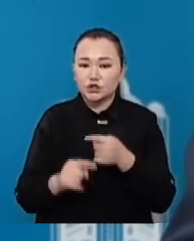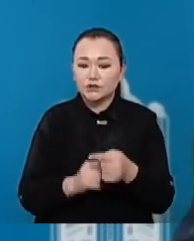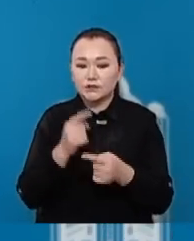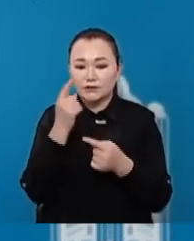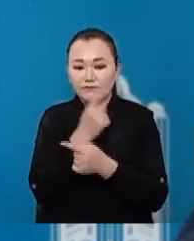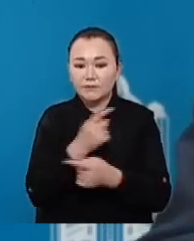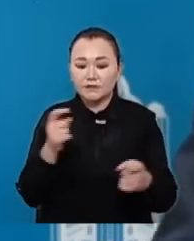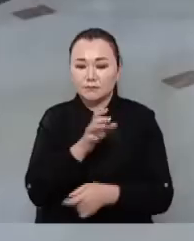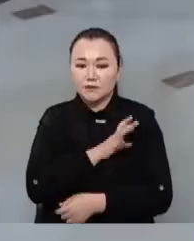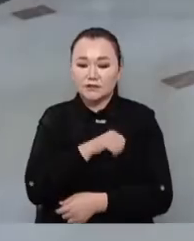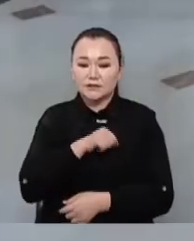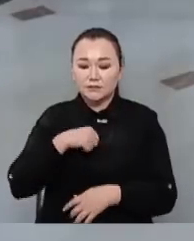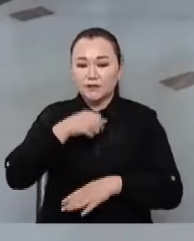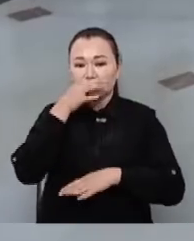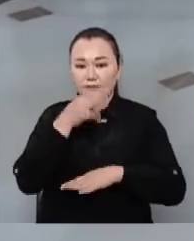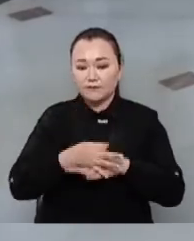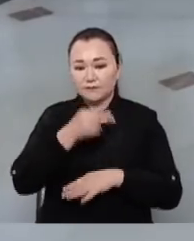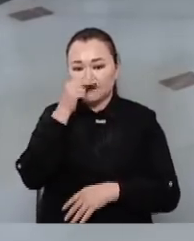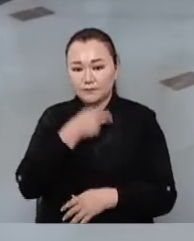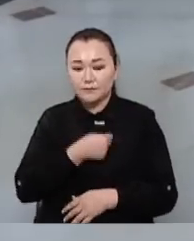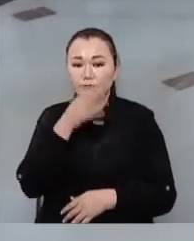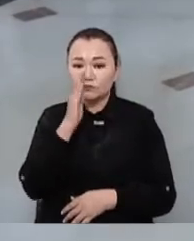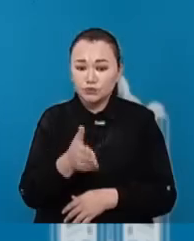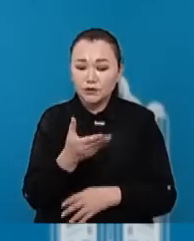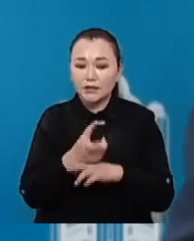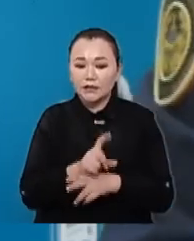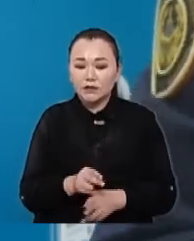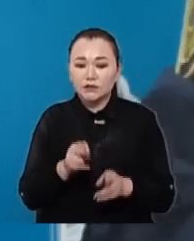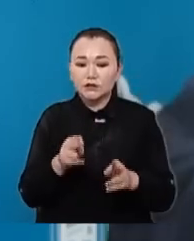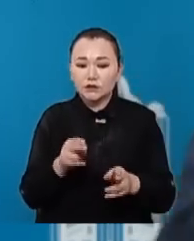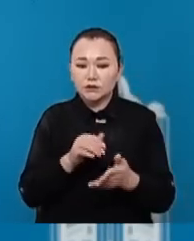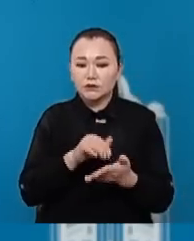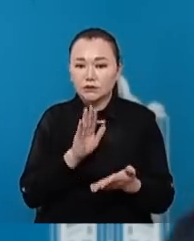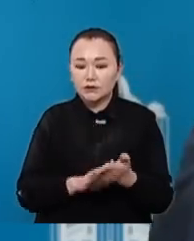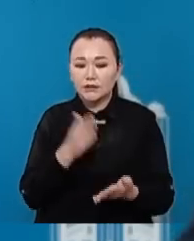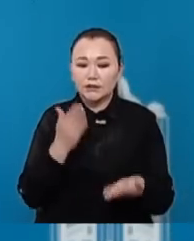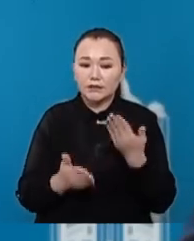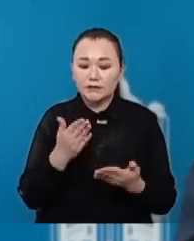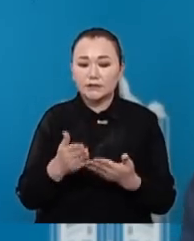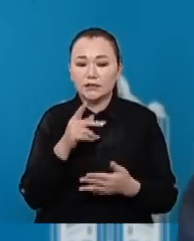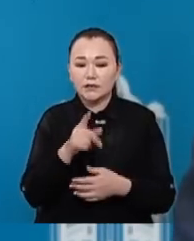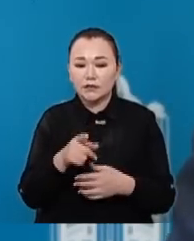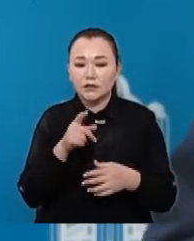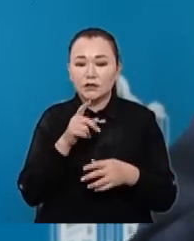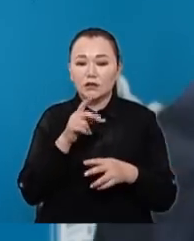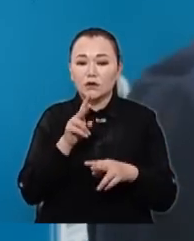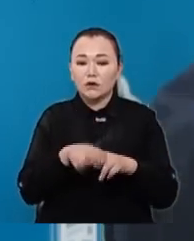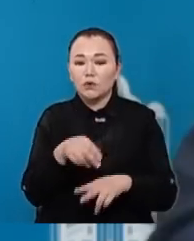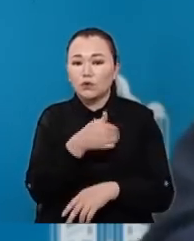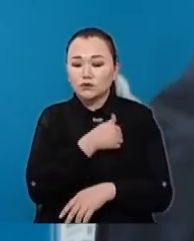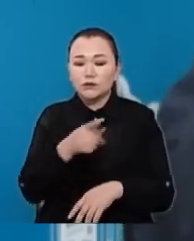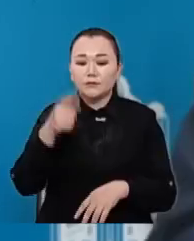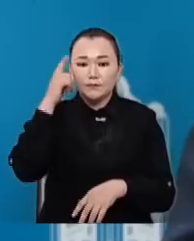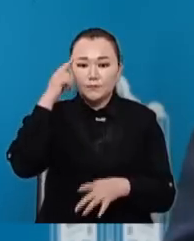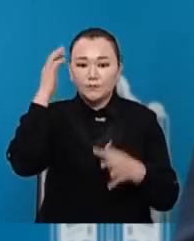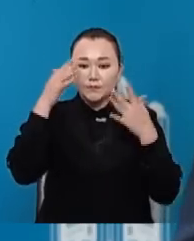таралатын болса, жауаптылық көзделіп отыр. Әрбір қылмысты бүгін тіркелген қылмыстың егер оны күдікті қылып тану үшін оның ой